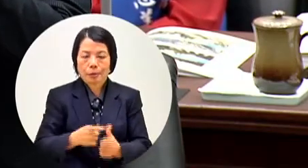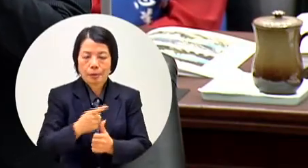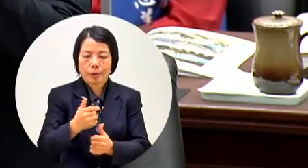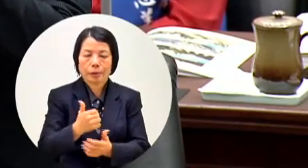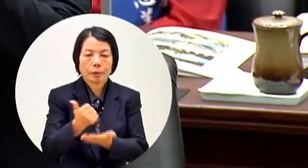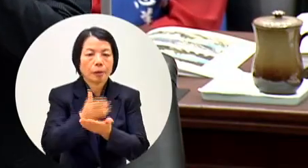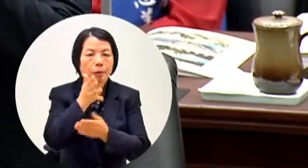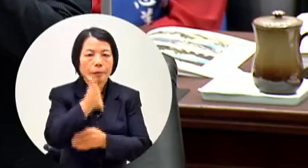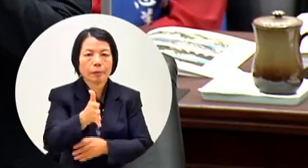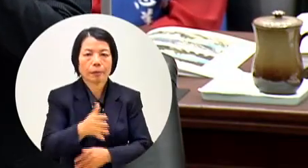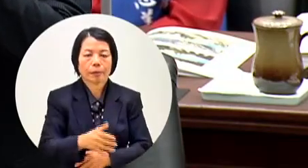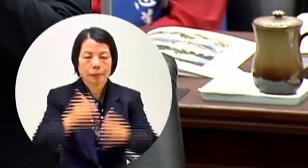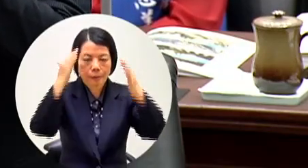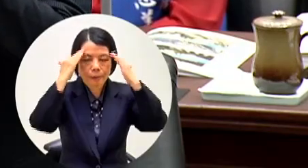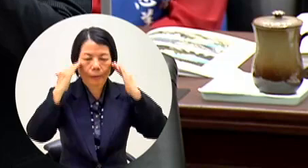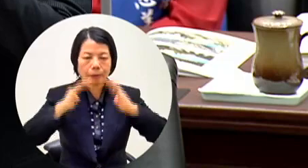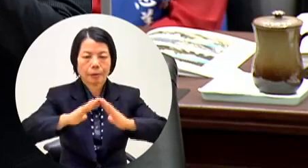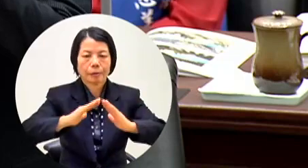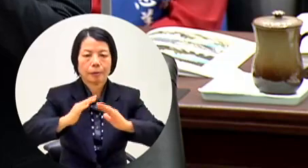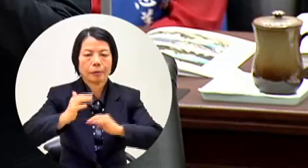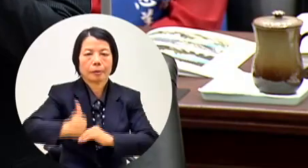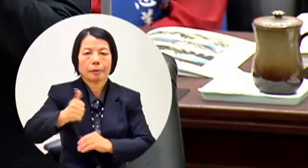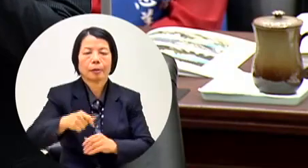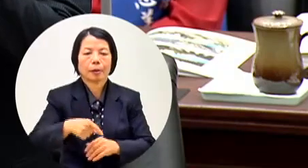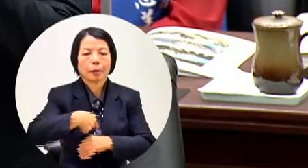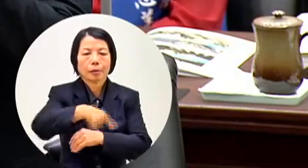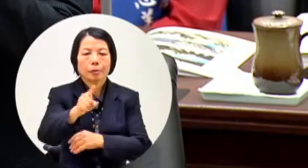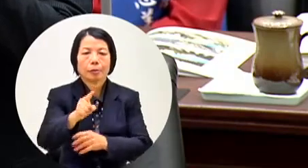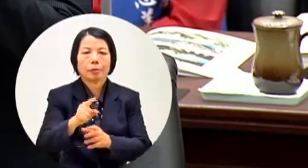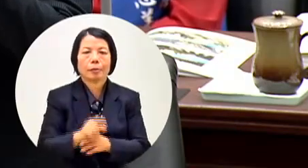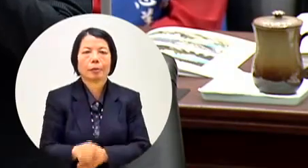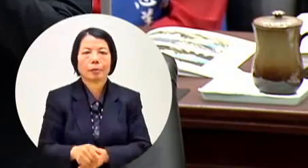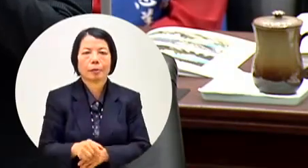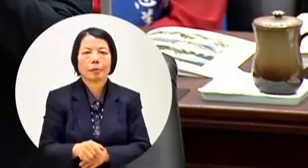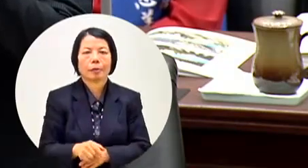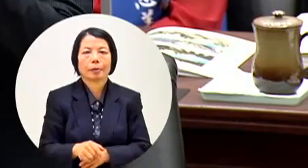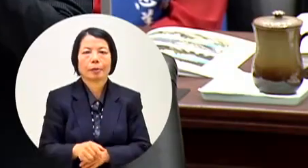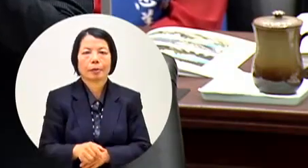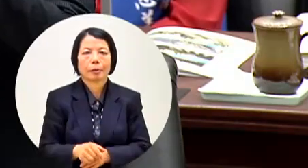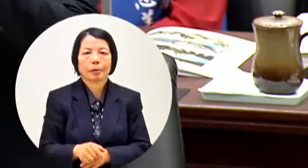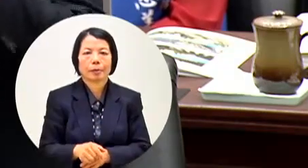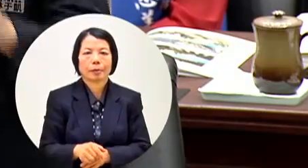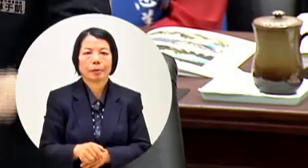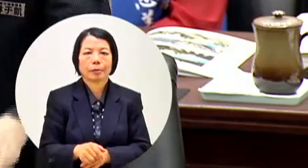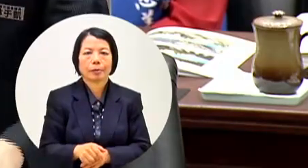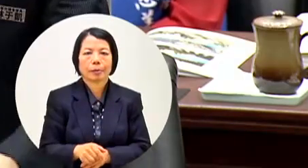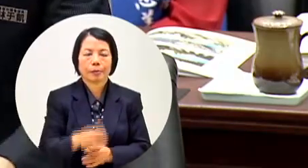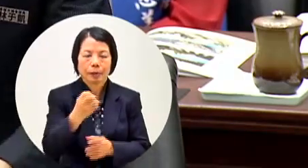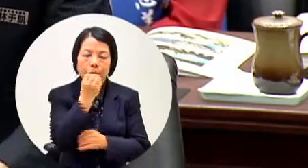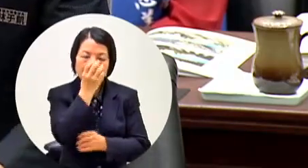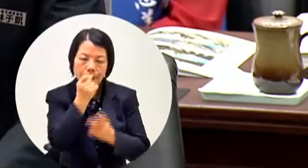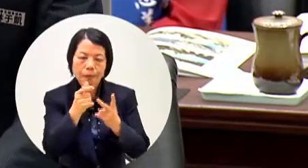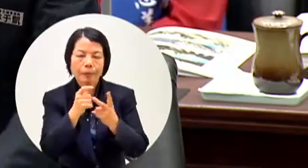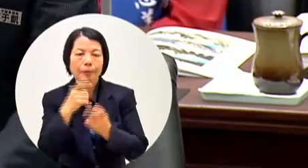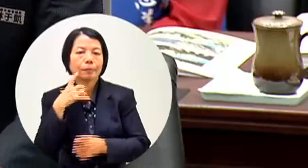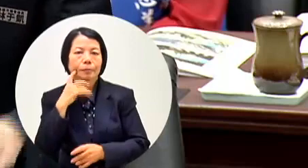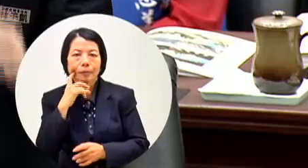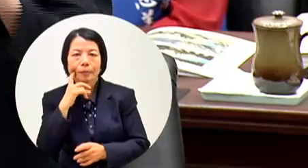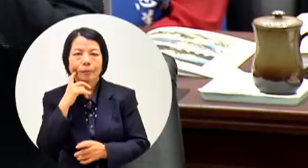的，就是韩市长哦，这次去港中澳的行程，有没有带生菌下来走路？